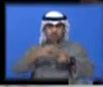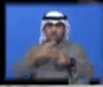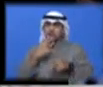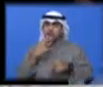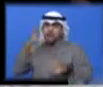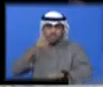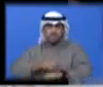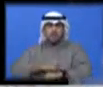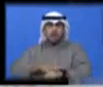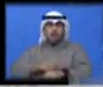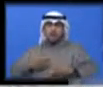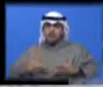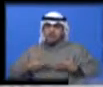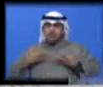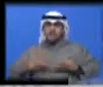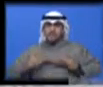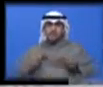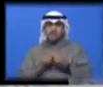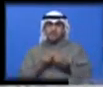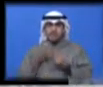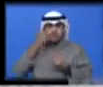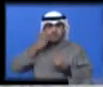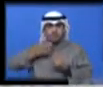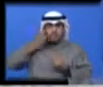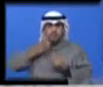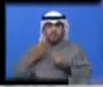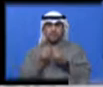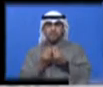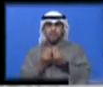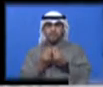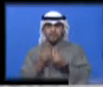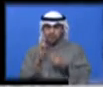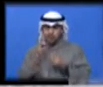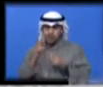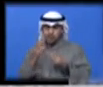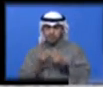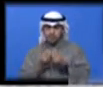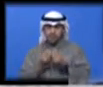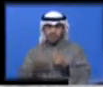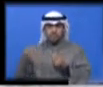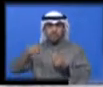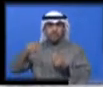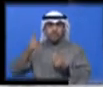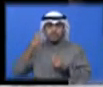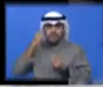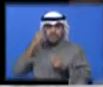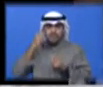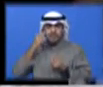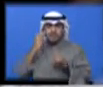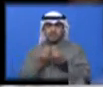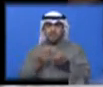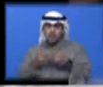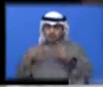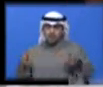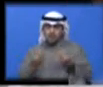الأريحية الخليجية. وبعد بكرة السبت أيضا في أوبريت خاص نعمل في دولة الكويت تعبيرا عن المحبة والمودة حق إخواننا في